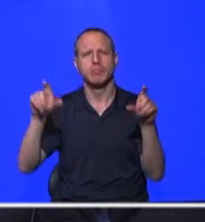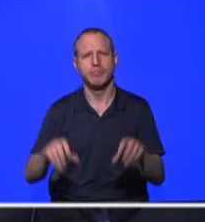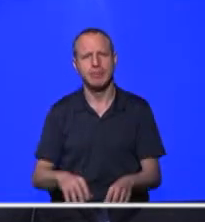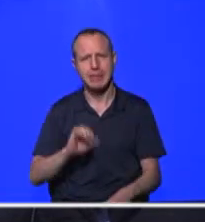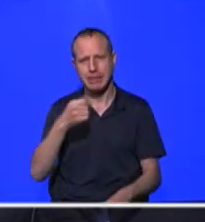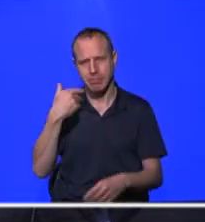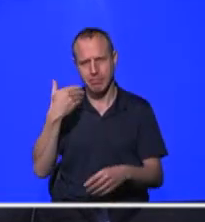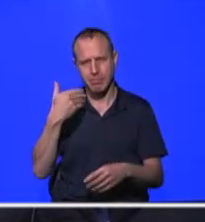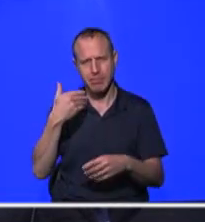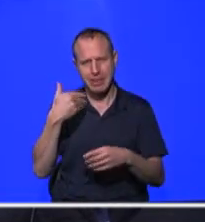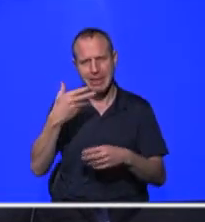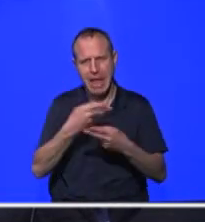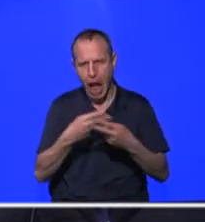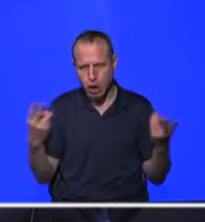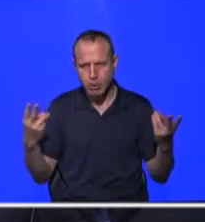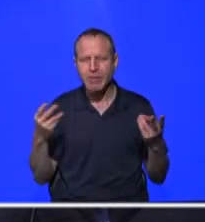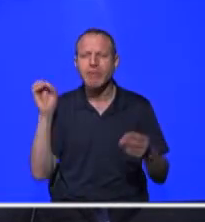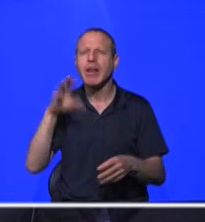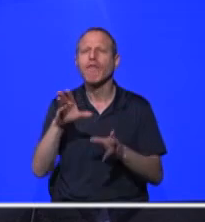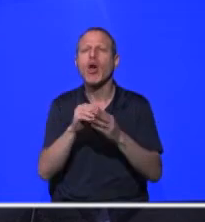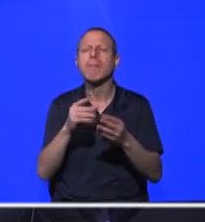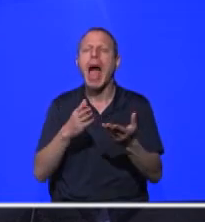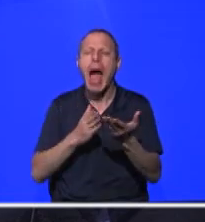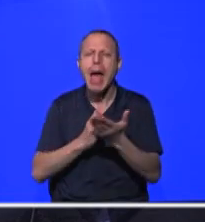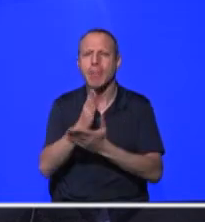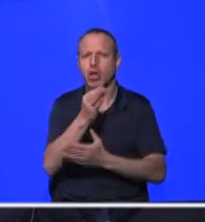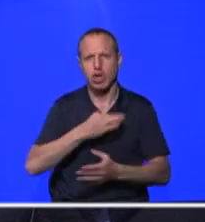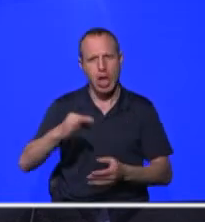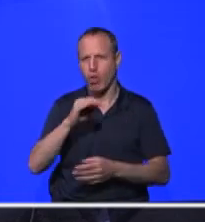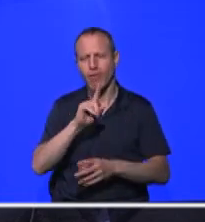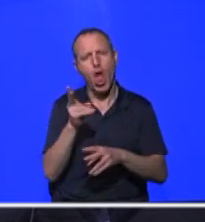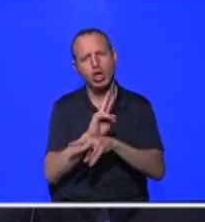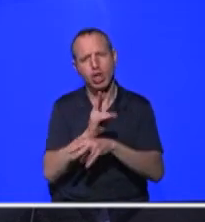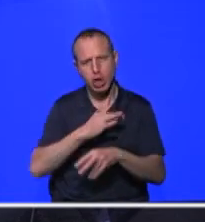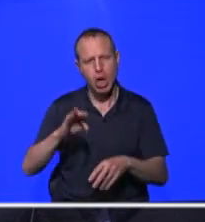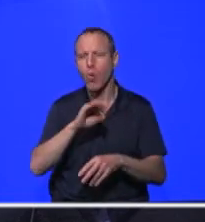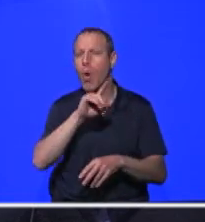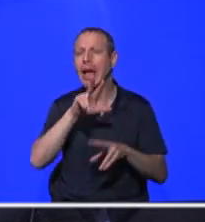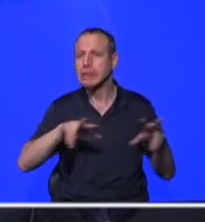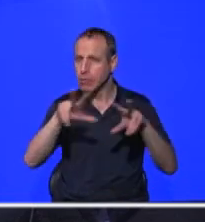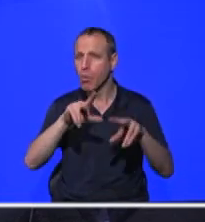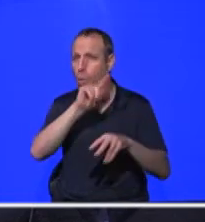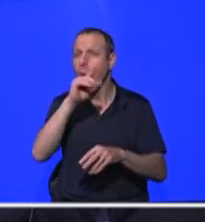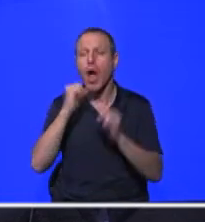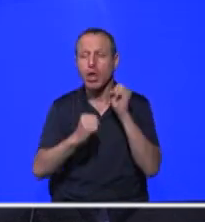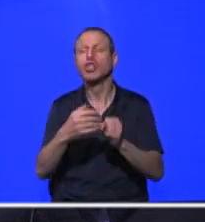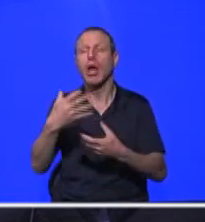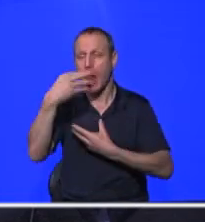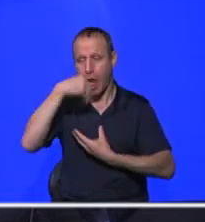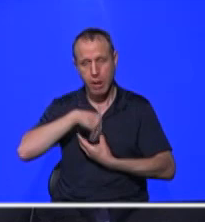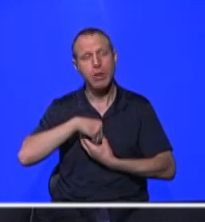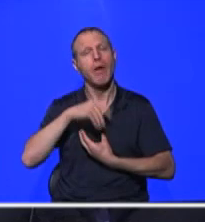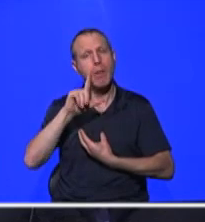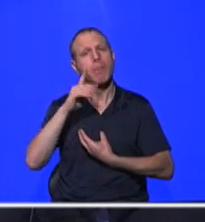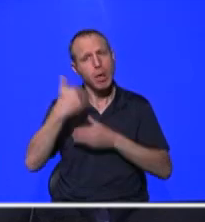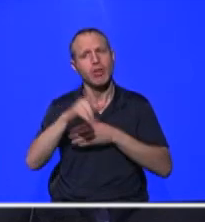אם נהיה חשופים ונבוא עם האמות שלנו ולא עם השקר שלנו, אני חושב שהציבור, אמנם יהיה לה קשה להכיל את זה, בסופו של דבר הם יכילו את זה. עניין